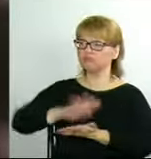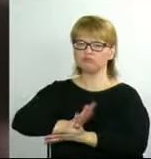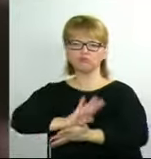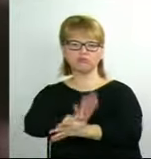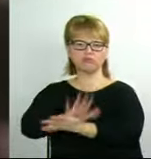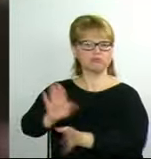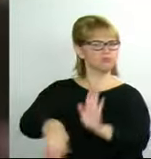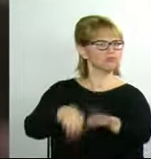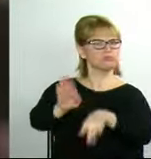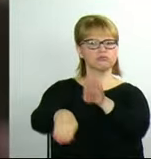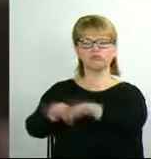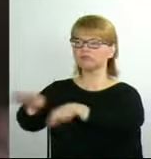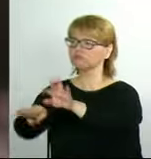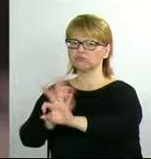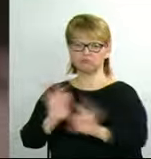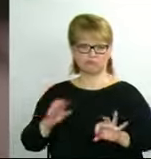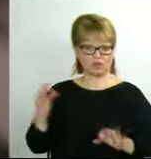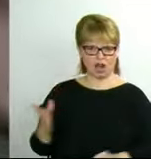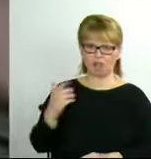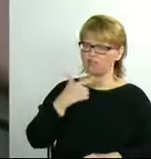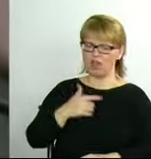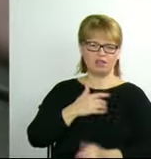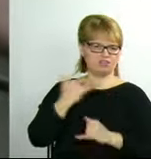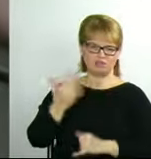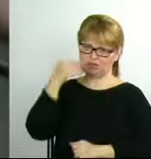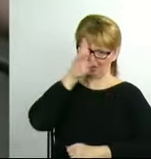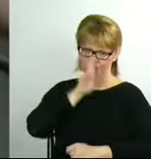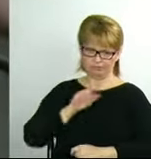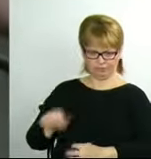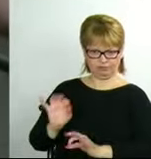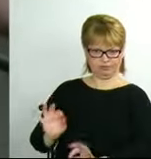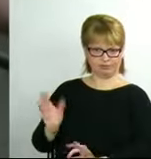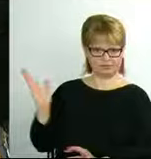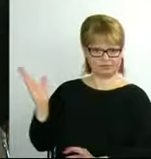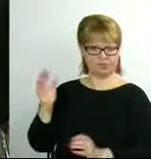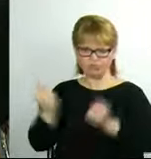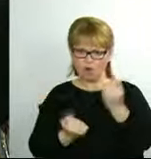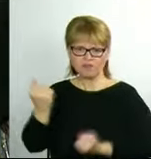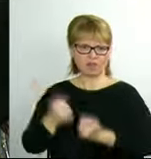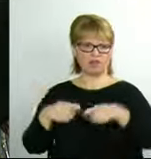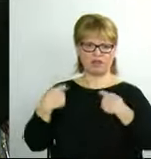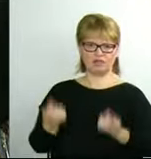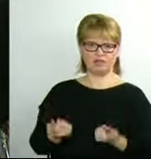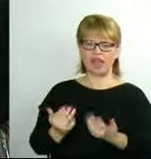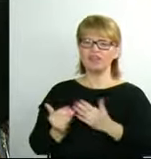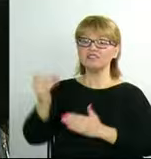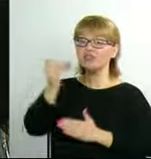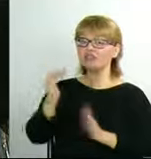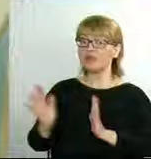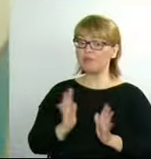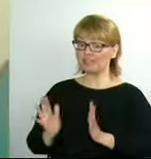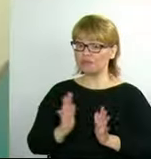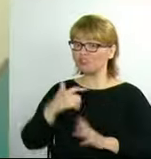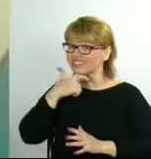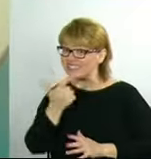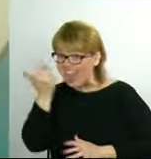už chodia po tráve alebo po nejakých nerovnostných povrchoch, nejaký štrk, kamienky, šoferujú. Na zvýšenie bezpečnosti seniorov sa